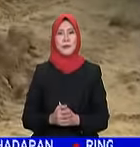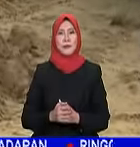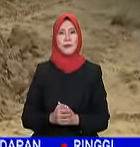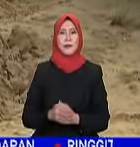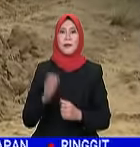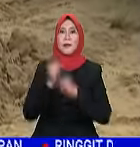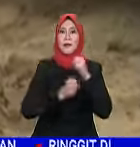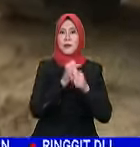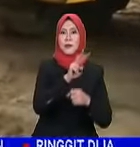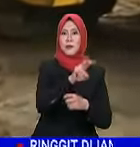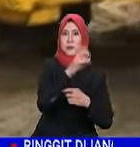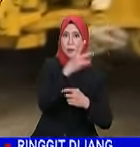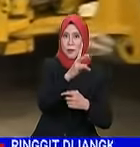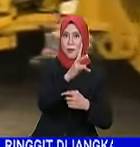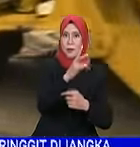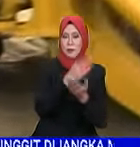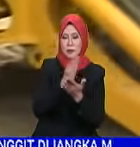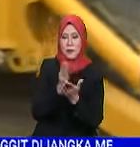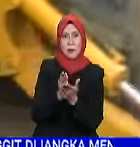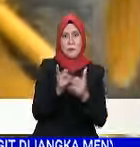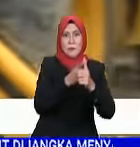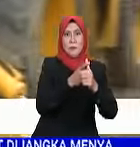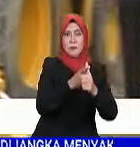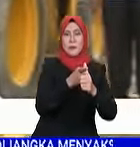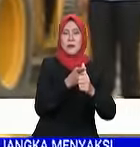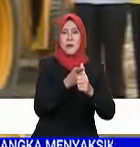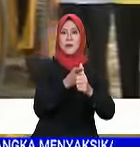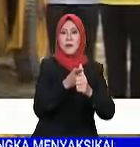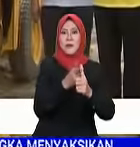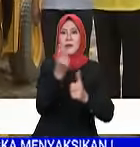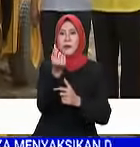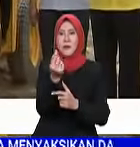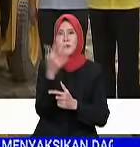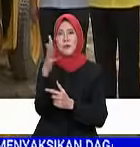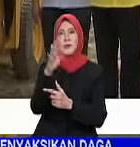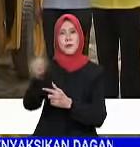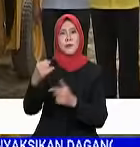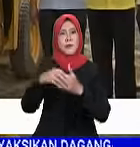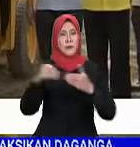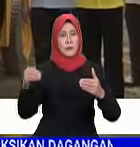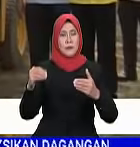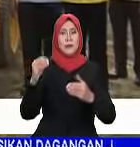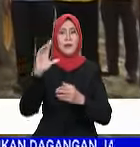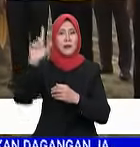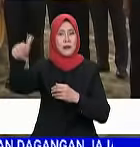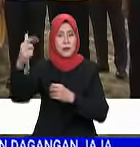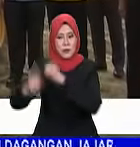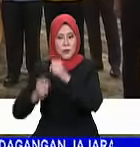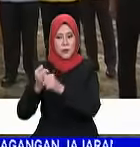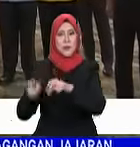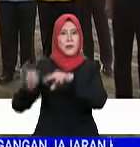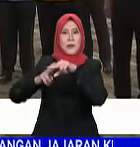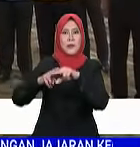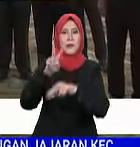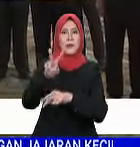Jelasnya pada tahun 2017 sahaja, bajet sulung untuk tujuan itu ialah sebanyak RM15 juta ringgit dan setahun kemudian meningkat